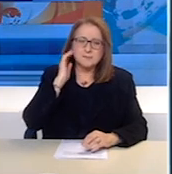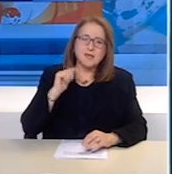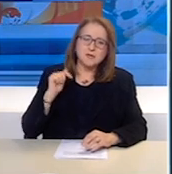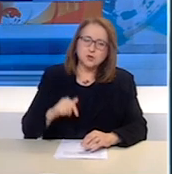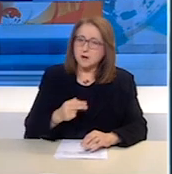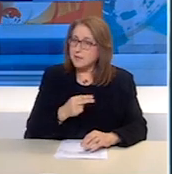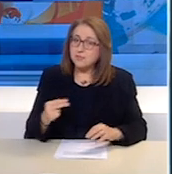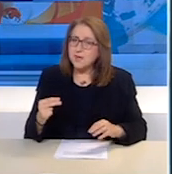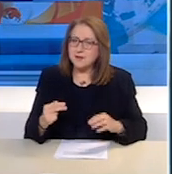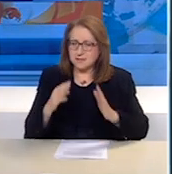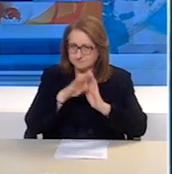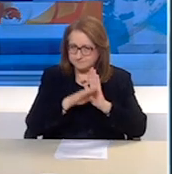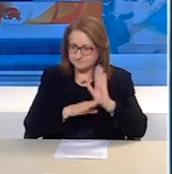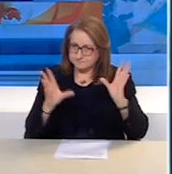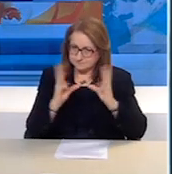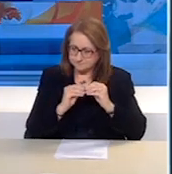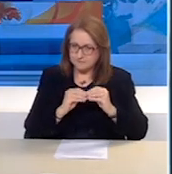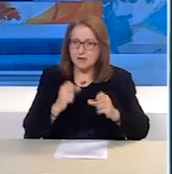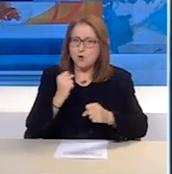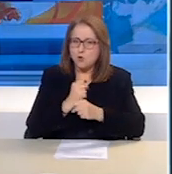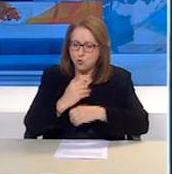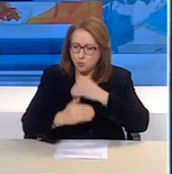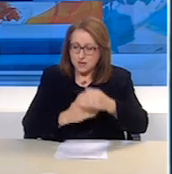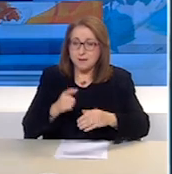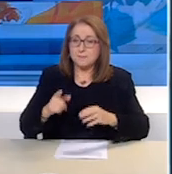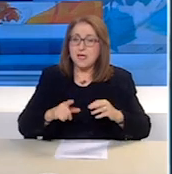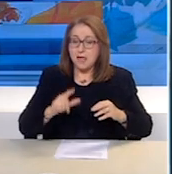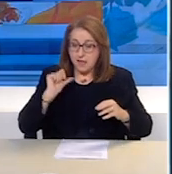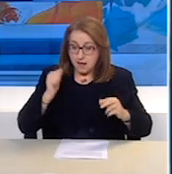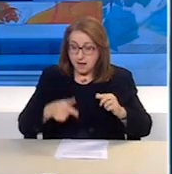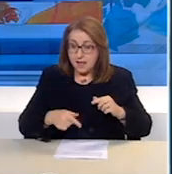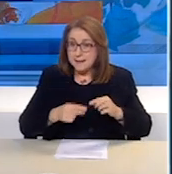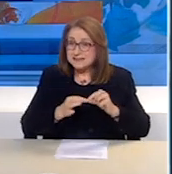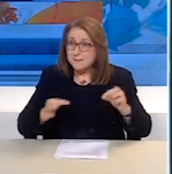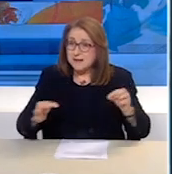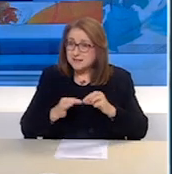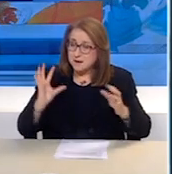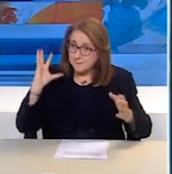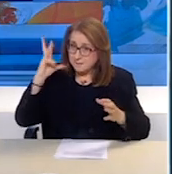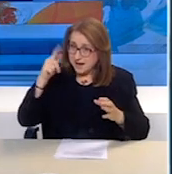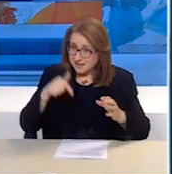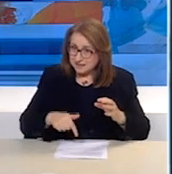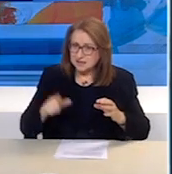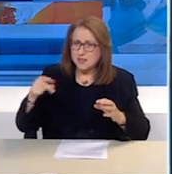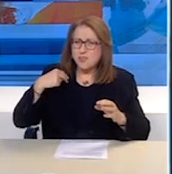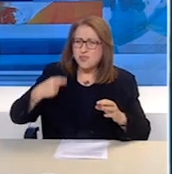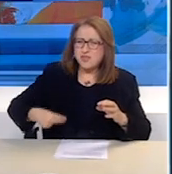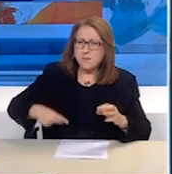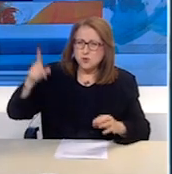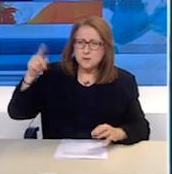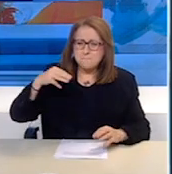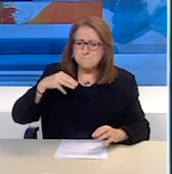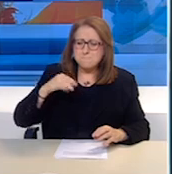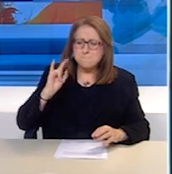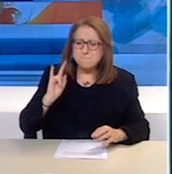ζητήματα, θα ήθελα να σας ενημερώσω ότι παρατείνεται η ισχύς των επιπλέον περιοριστικών μέτρων στο Δήμο Μίκης Ξάνθης μέχρι τη